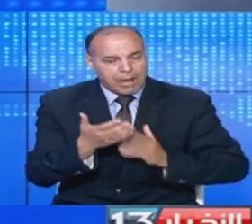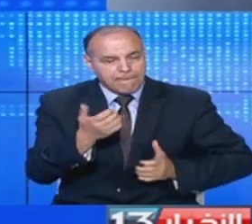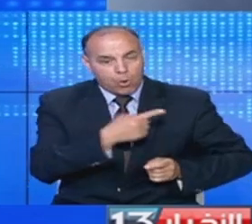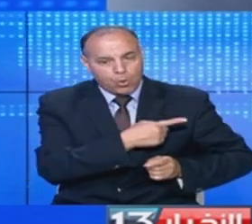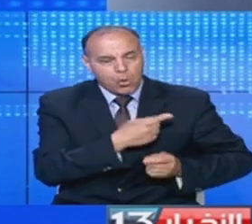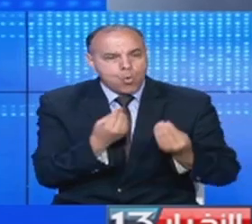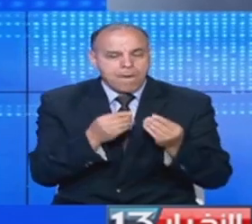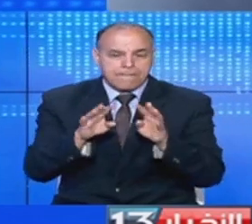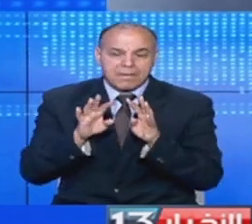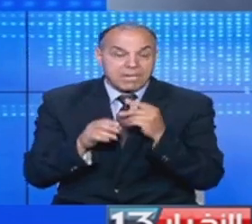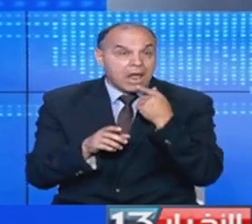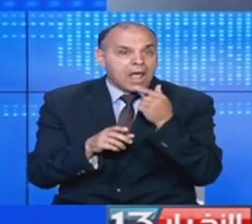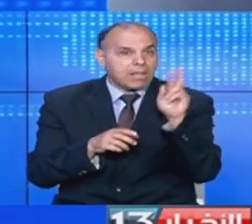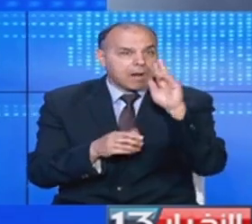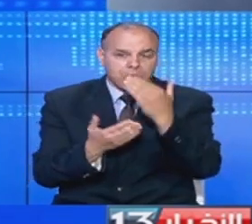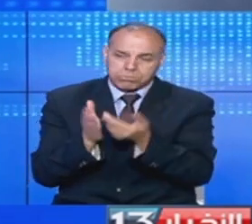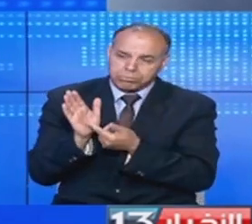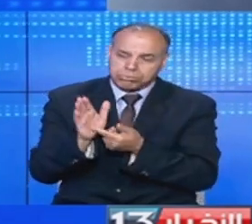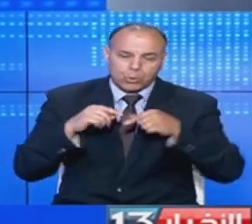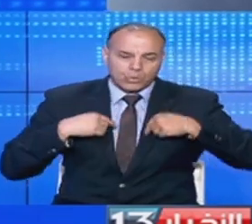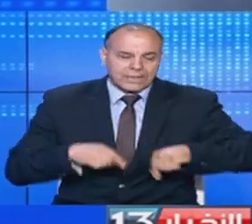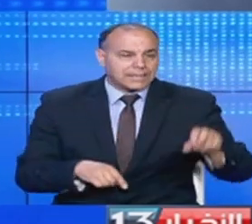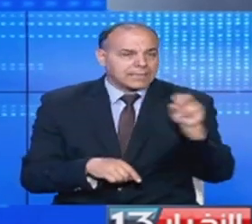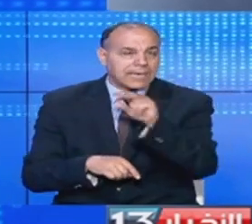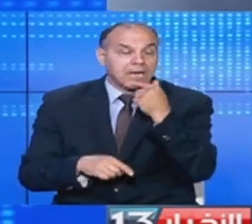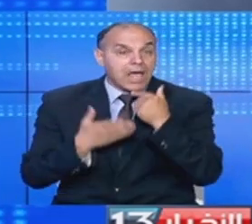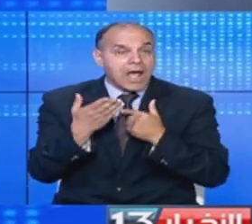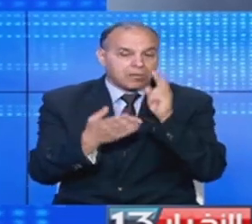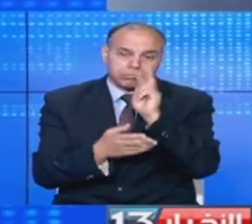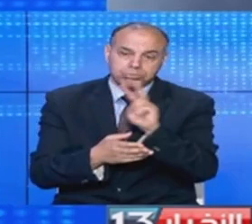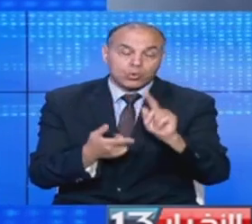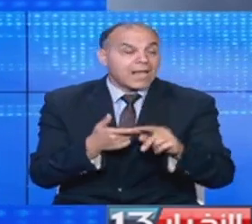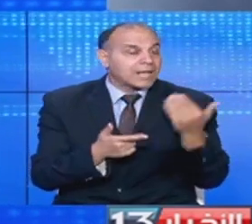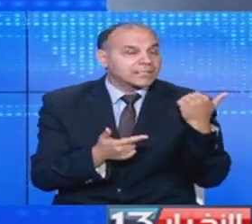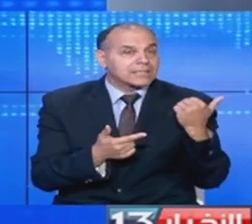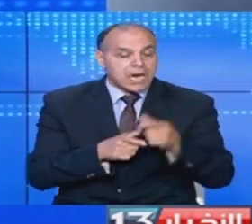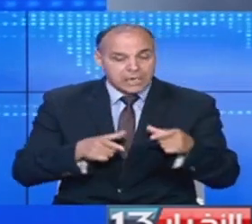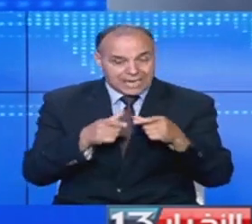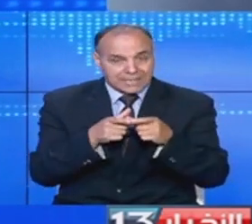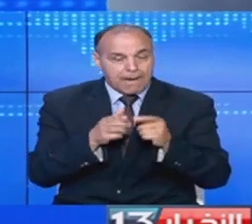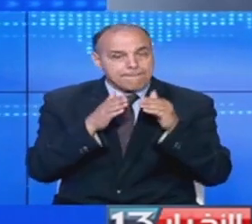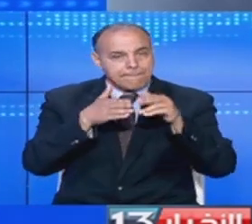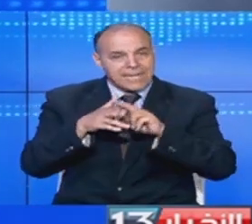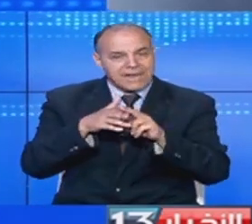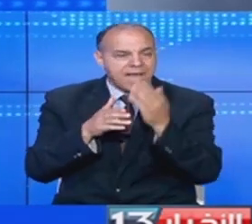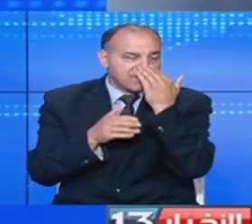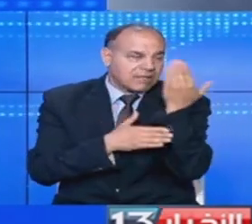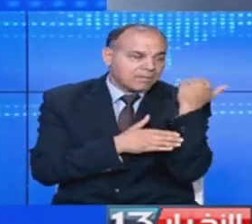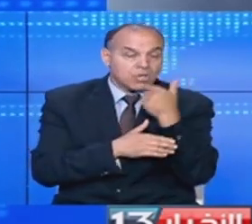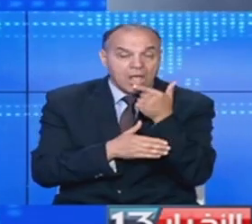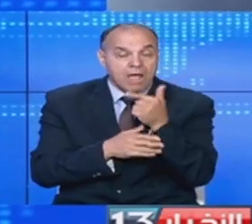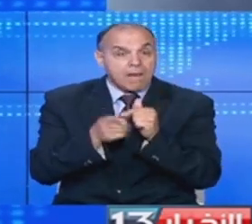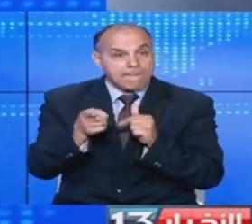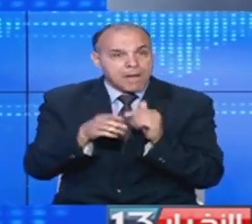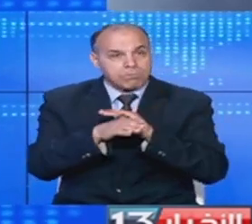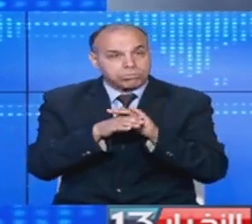السلاح بالبرلمان في تقريرها إلى وزارة النقل، بعد الزيارة الميدانية التي أدتها اللجنة إلى الميناء في فبراير الماضي، والتي